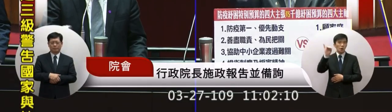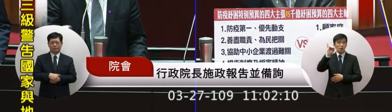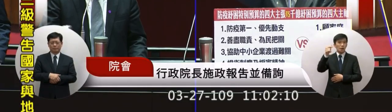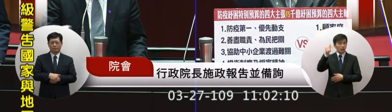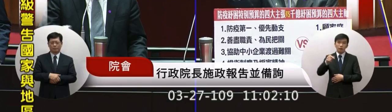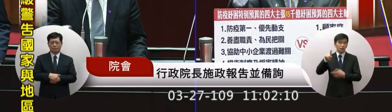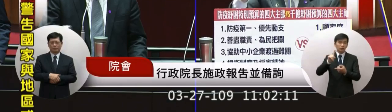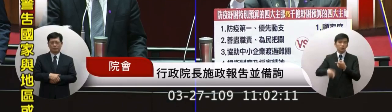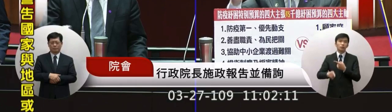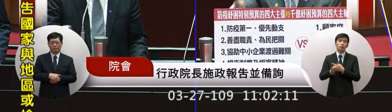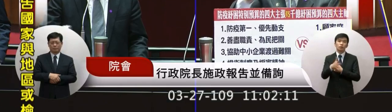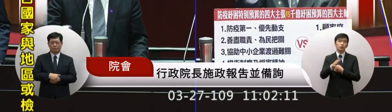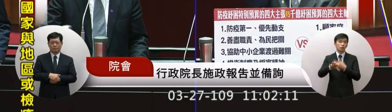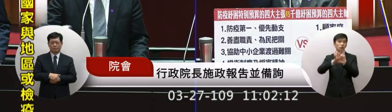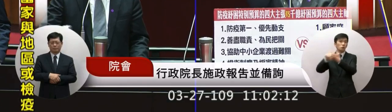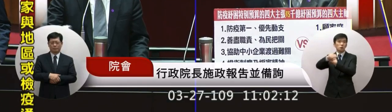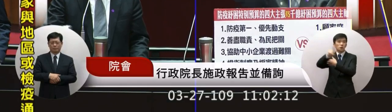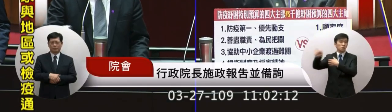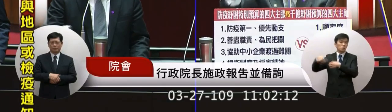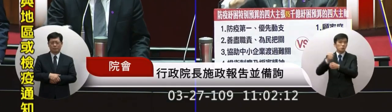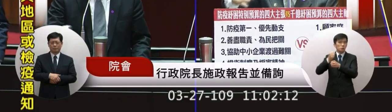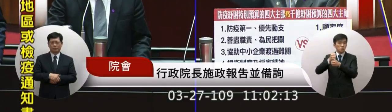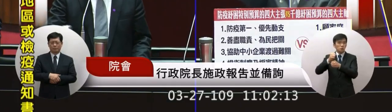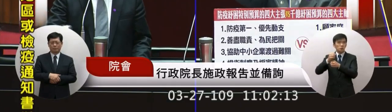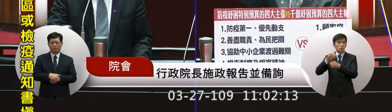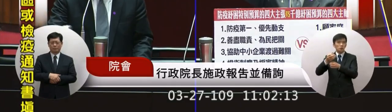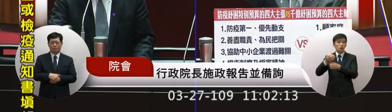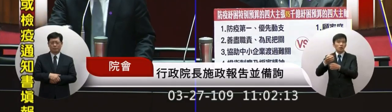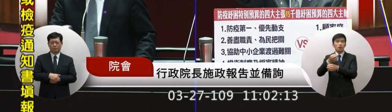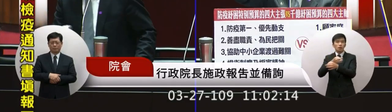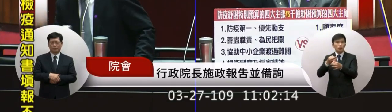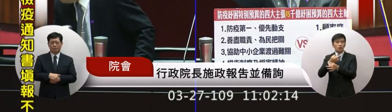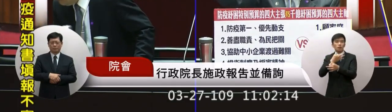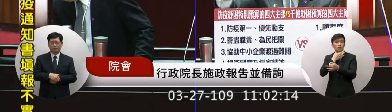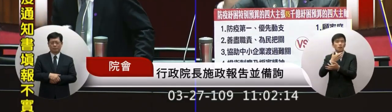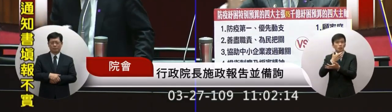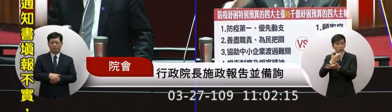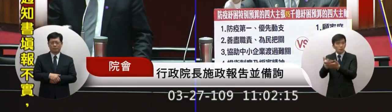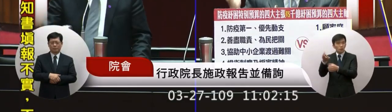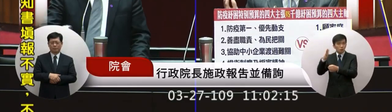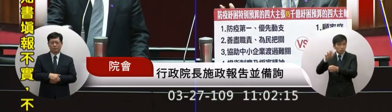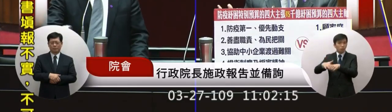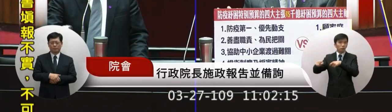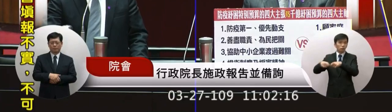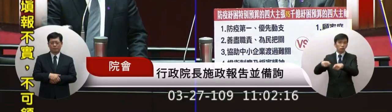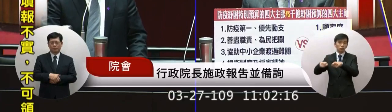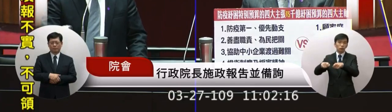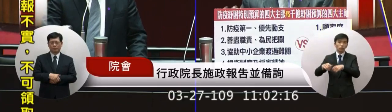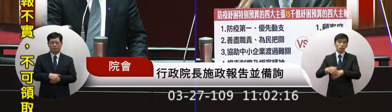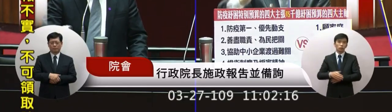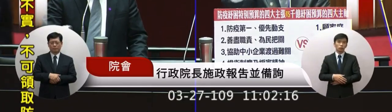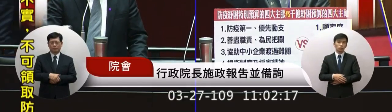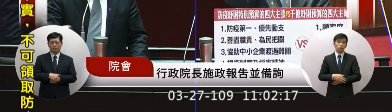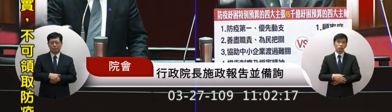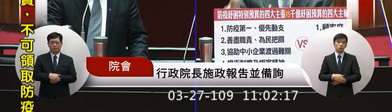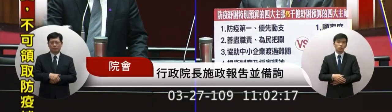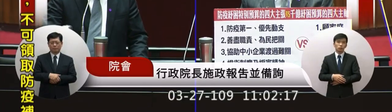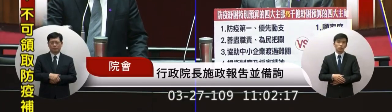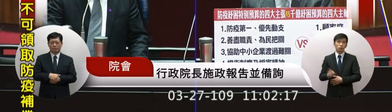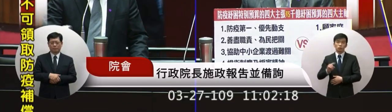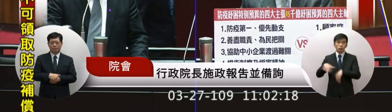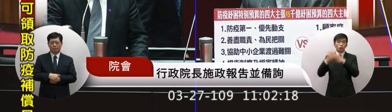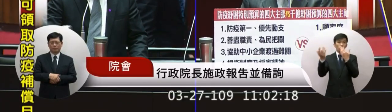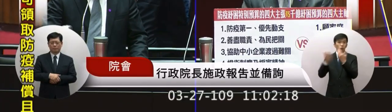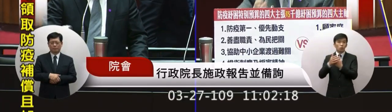因为世界各国所有的纾困方案，欸、那郑主任，你可以请回，所有的纾困方案其实也是安怎，拢是咧纾困